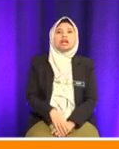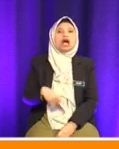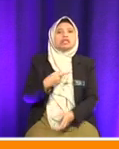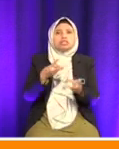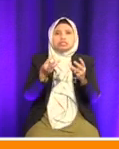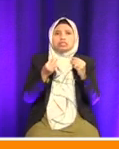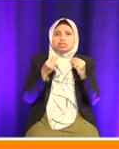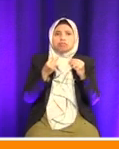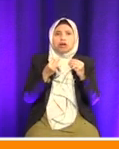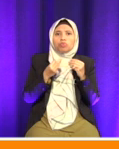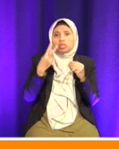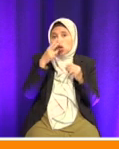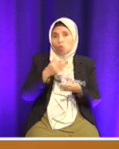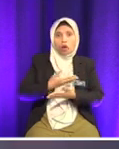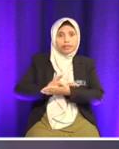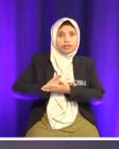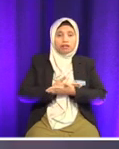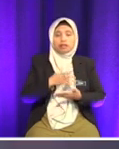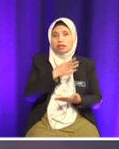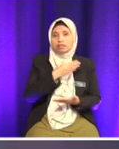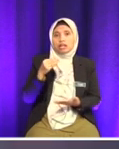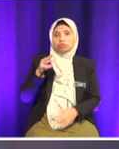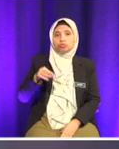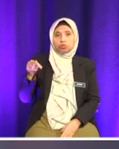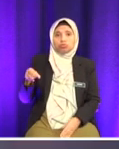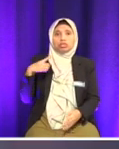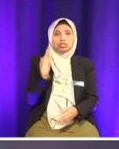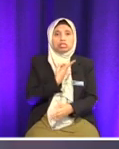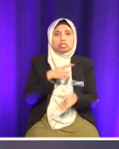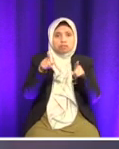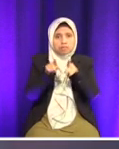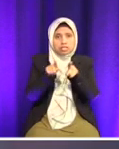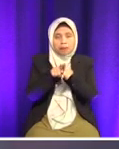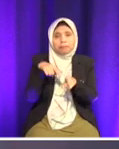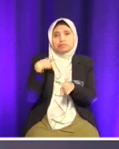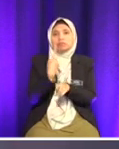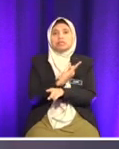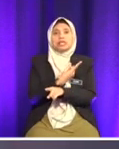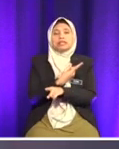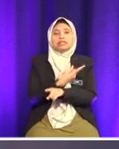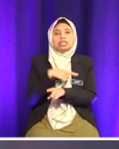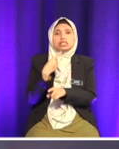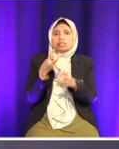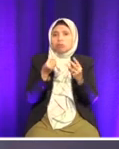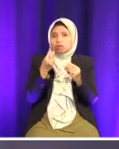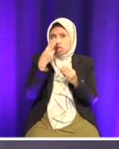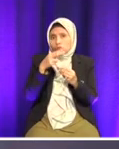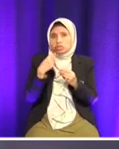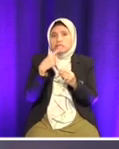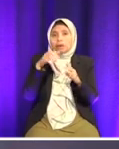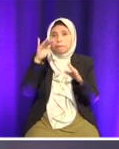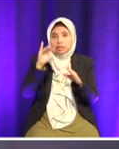nak tengok pada anak-anak kita ataupun murid-murid kita yang ada dalam bersama-sama kita pada hari ini kita datang kok satu yang boleh